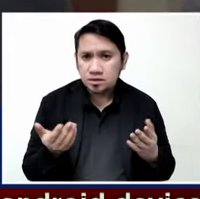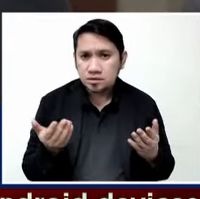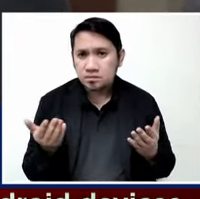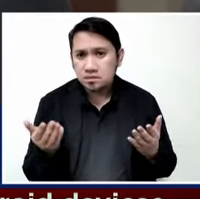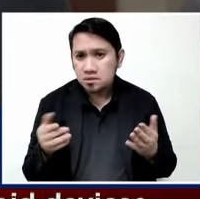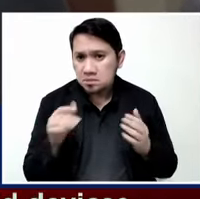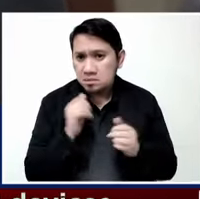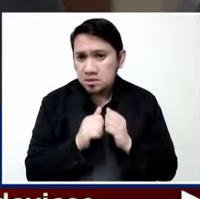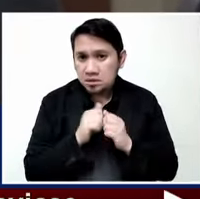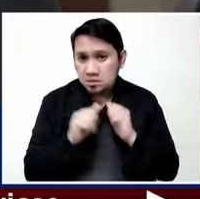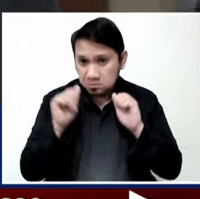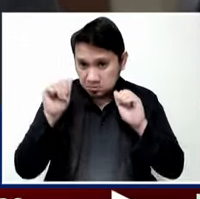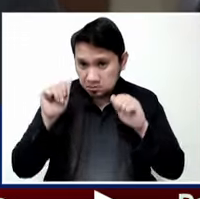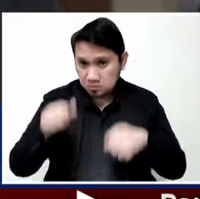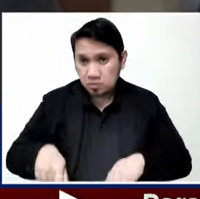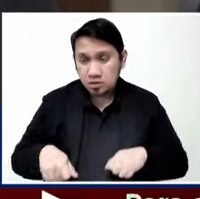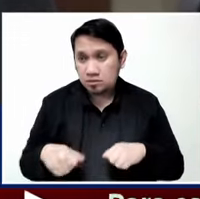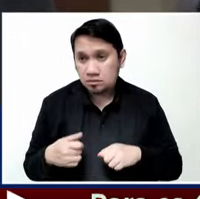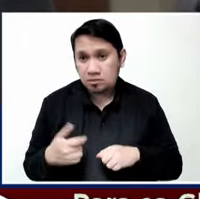pwede tayong